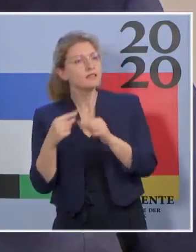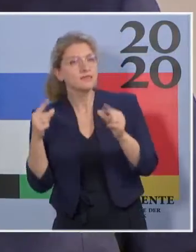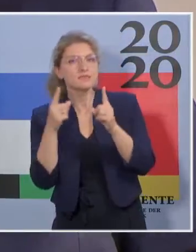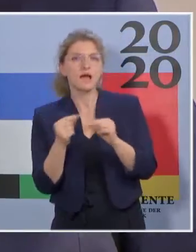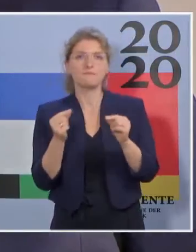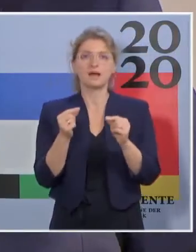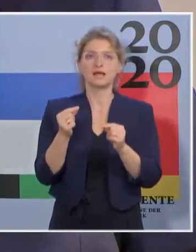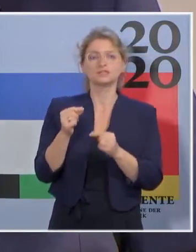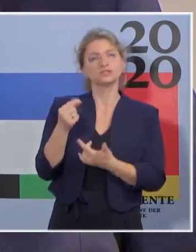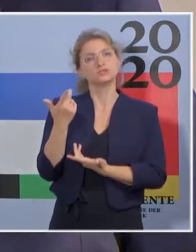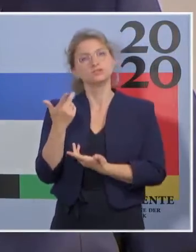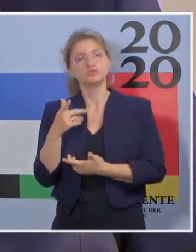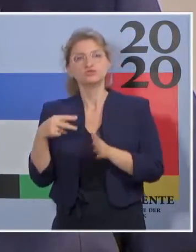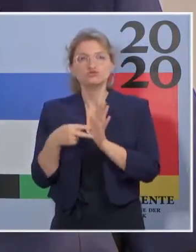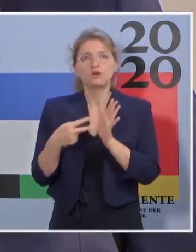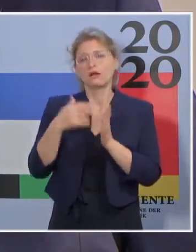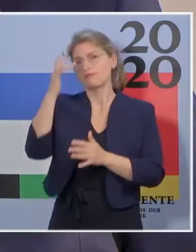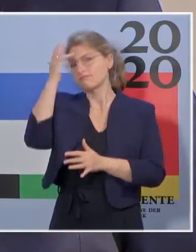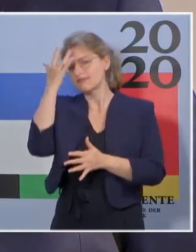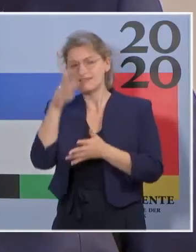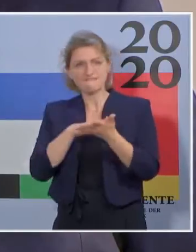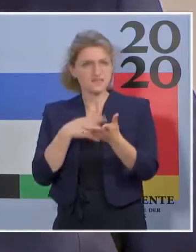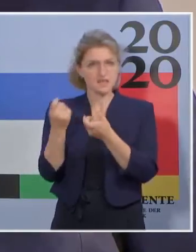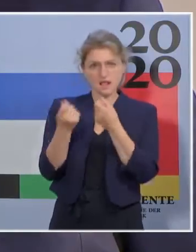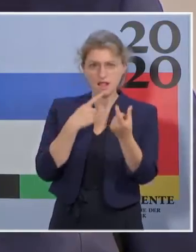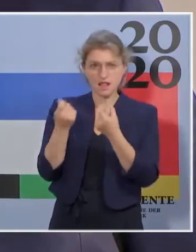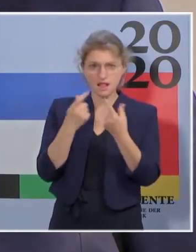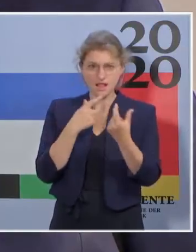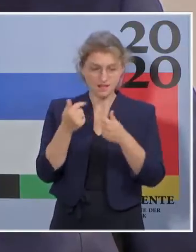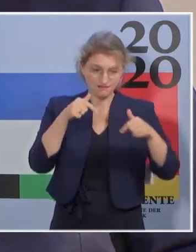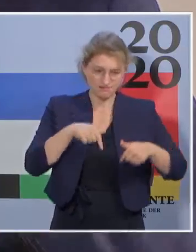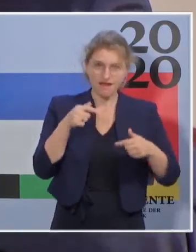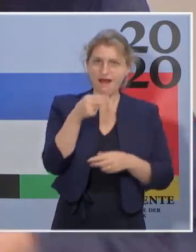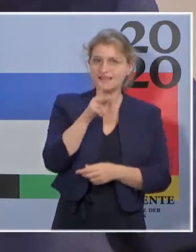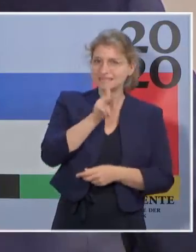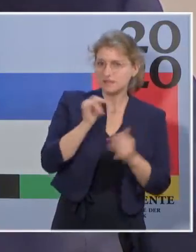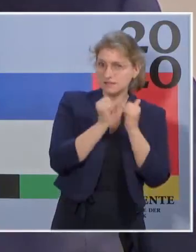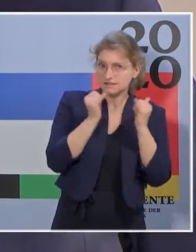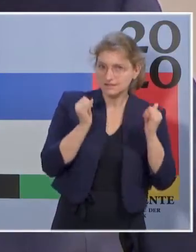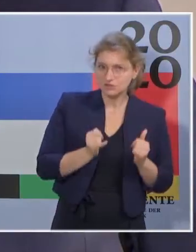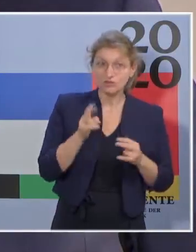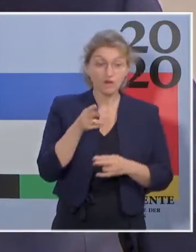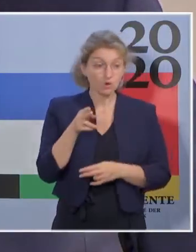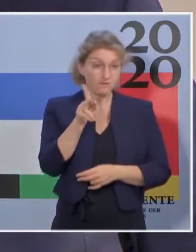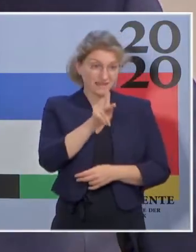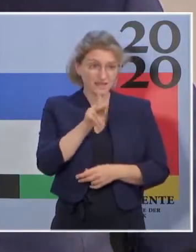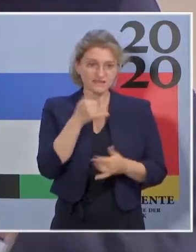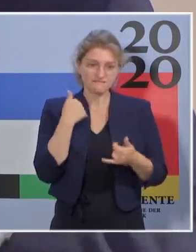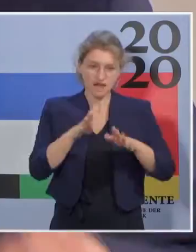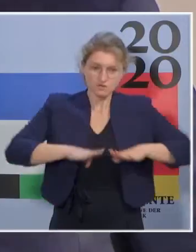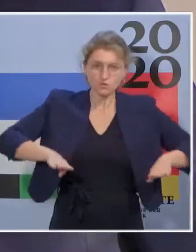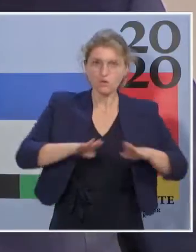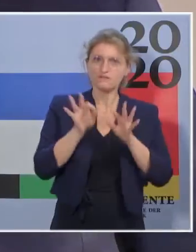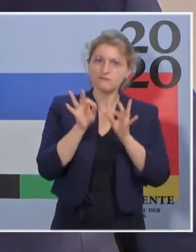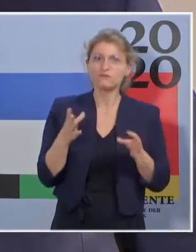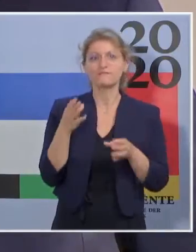aus Indien bekommt, vor allem, weil es eben das theoretische Grundgerüst geliefert hat für die Verfassungsgerichtsbarkeit. Da war ja